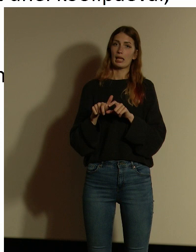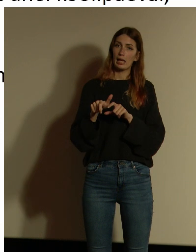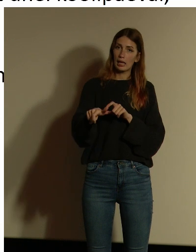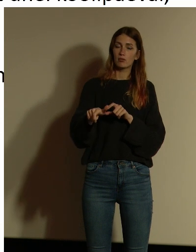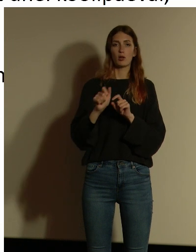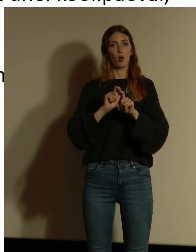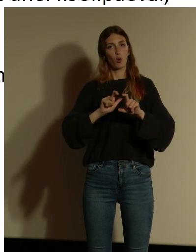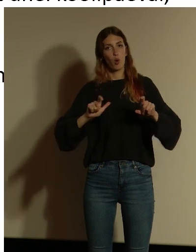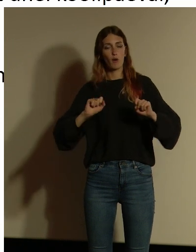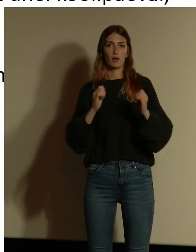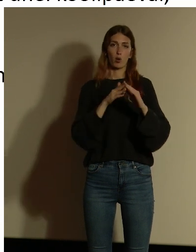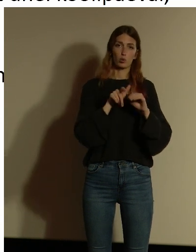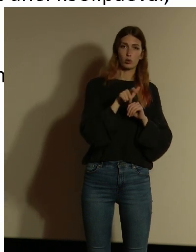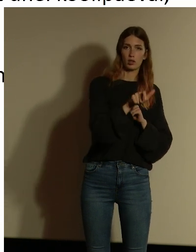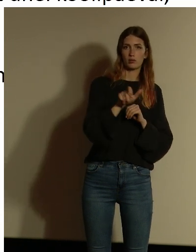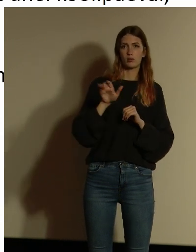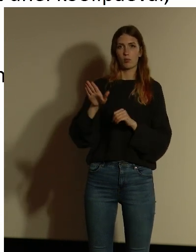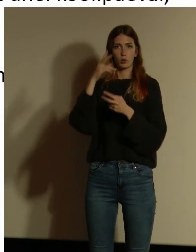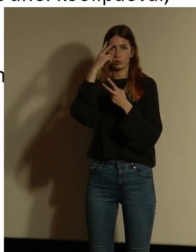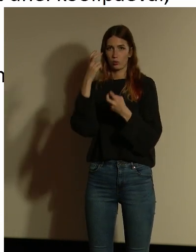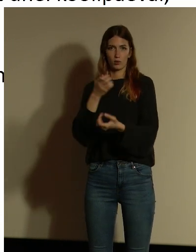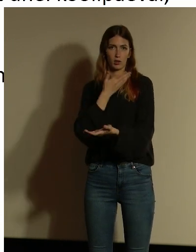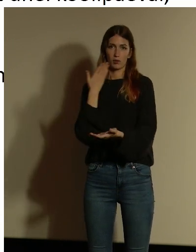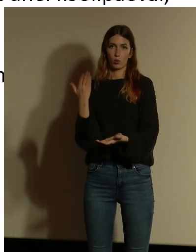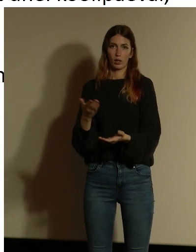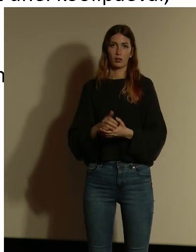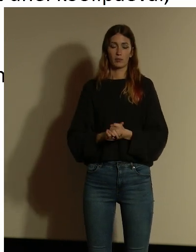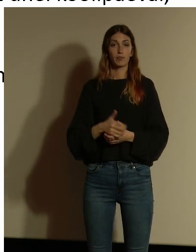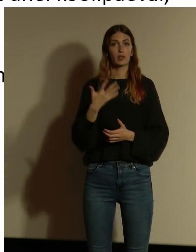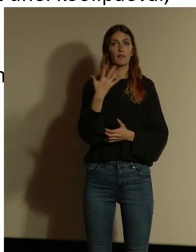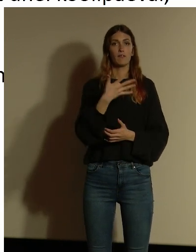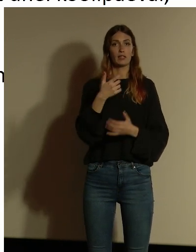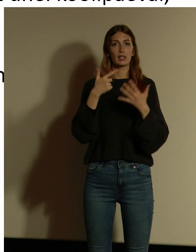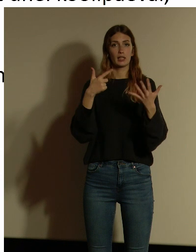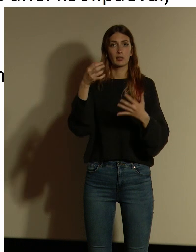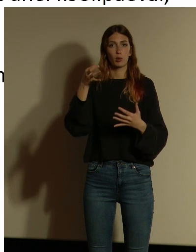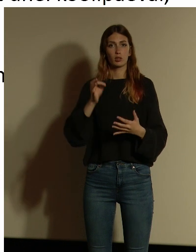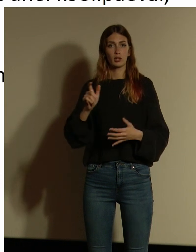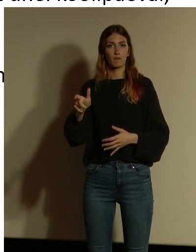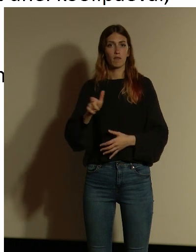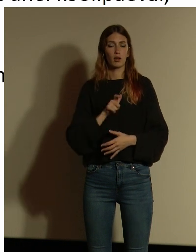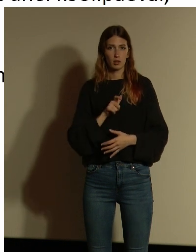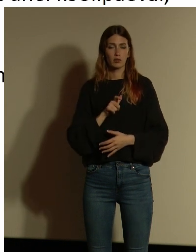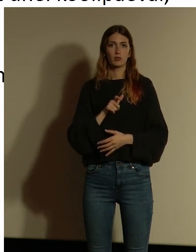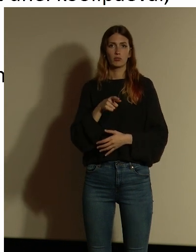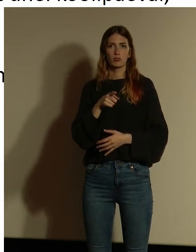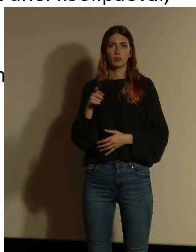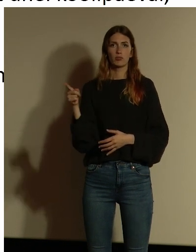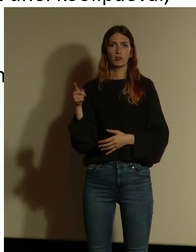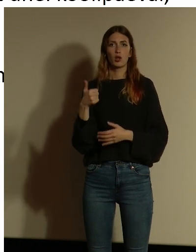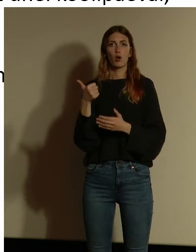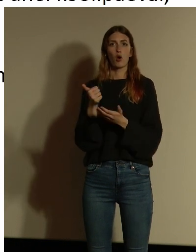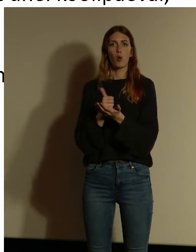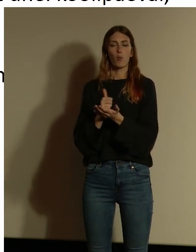kool või kodutee ei olnud nende jaoks turvaline. Ja 57% ütles, et nad olid